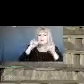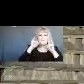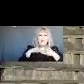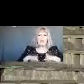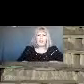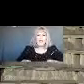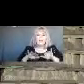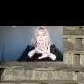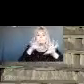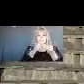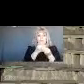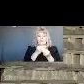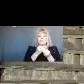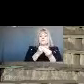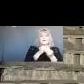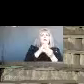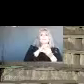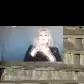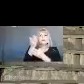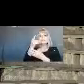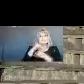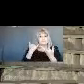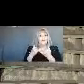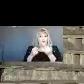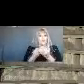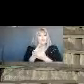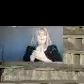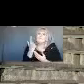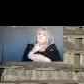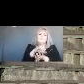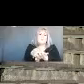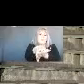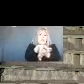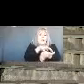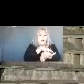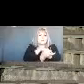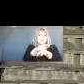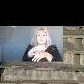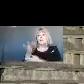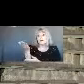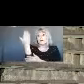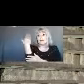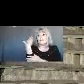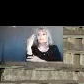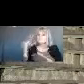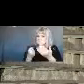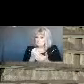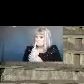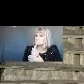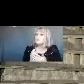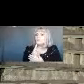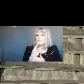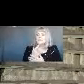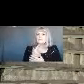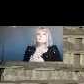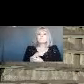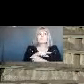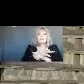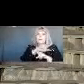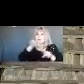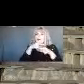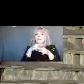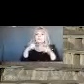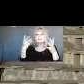saam. In die kulture, in die antieke kulture was dit baie algemeen. Dat mense alles sal in een